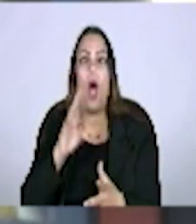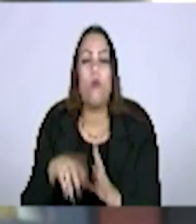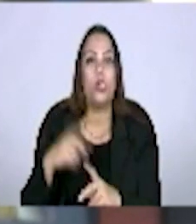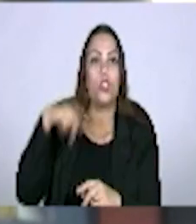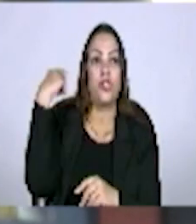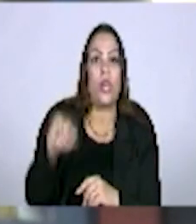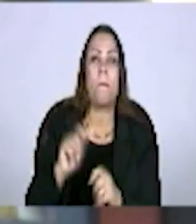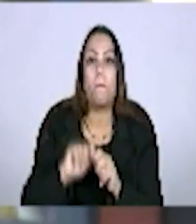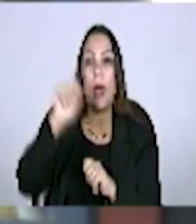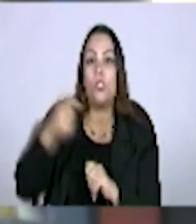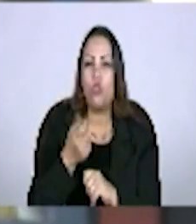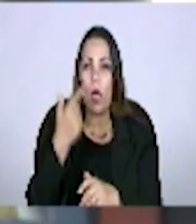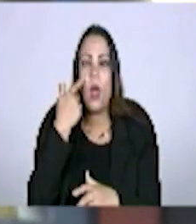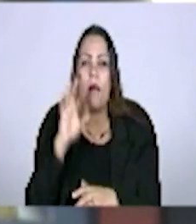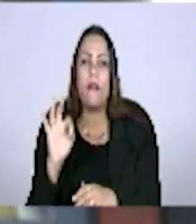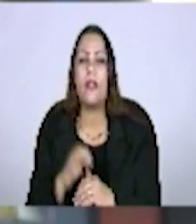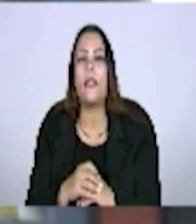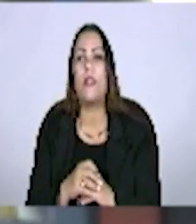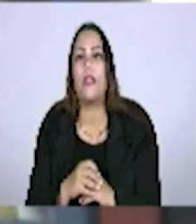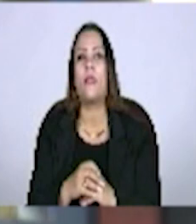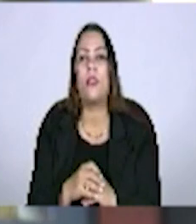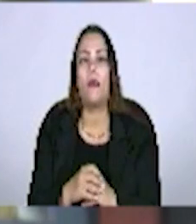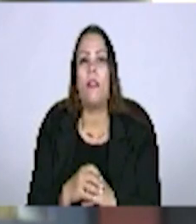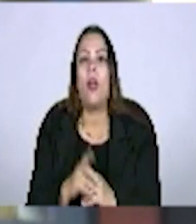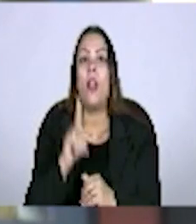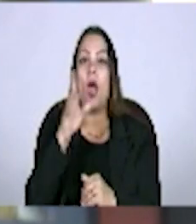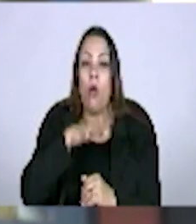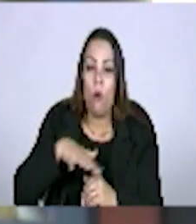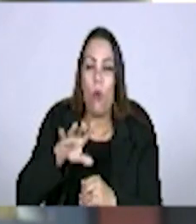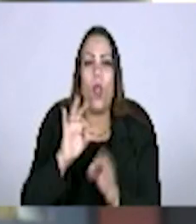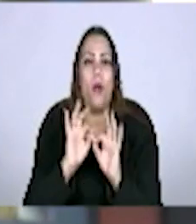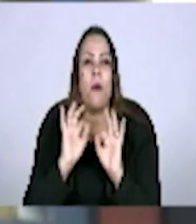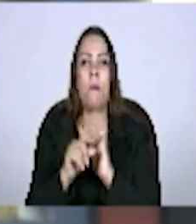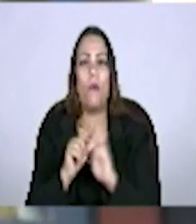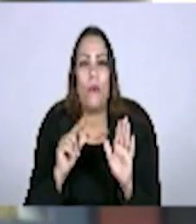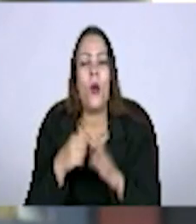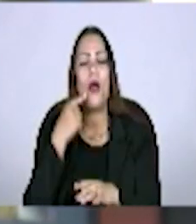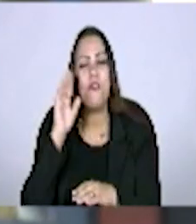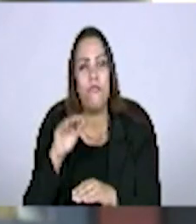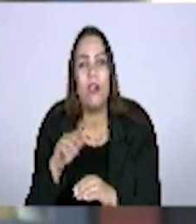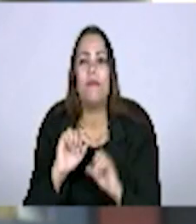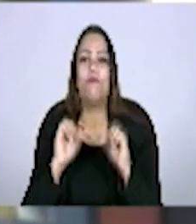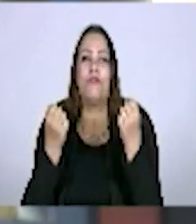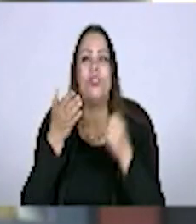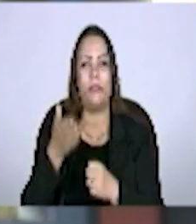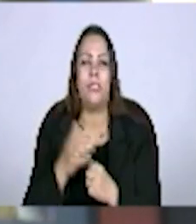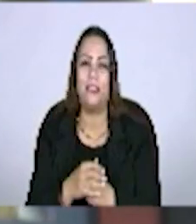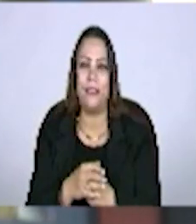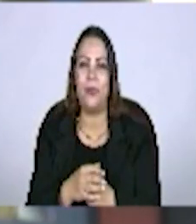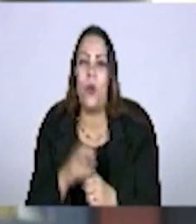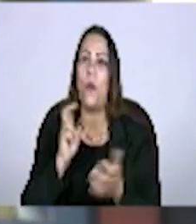ضربه ابعد شويه من هذا الموضوع لكن في كل الاحوال هناك اضطراب